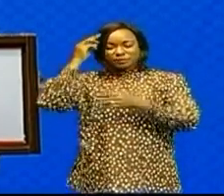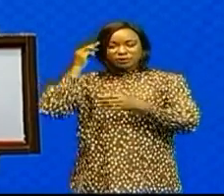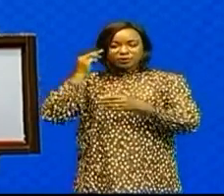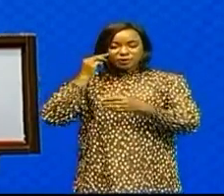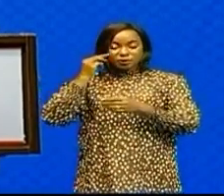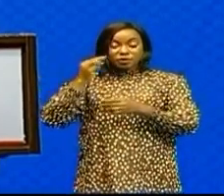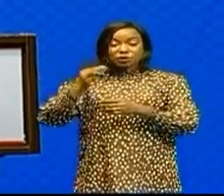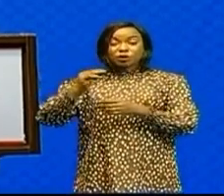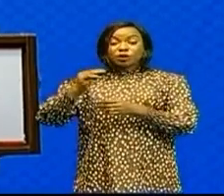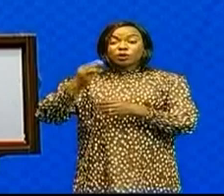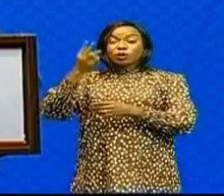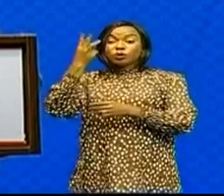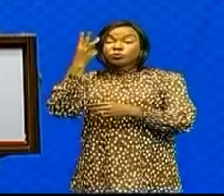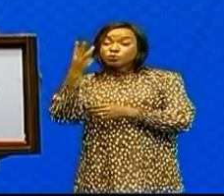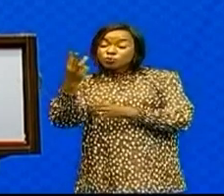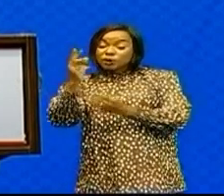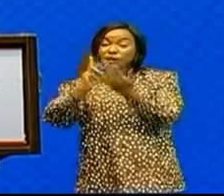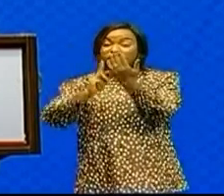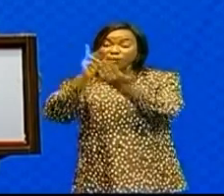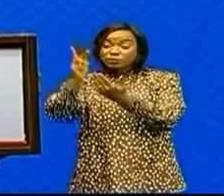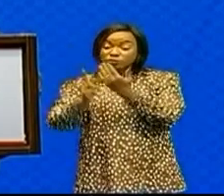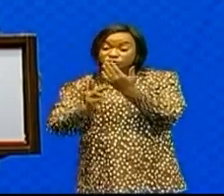Trois projets de décret.